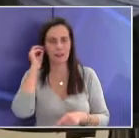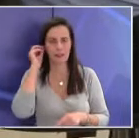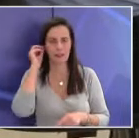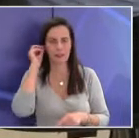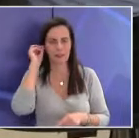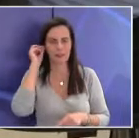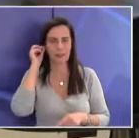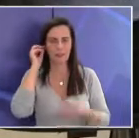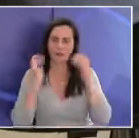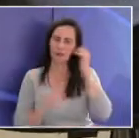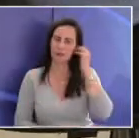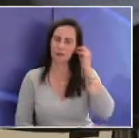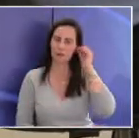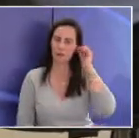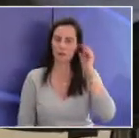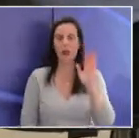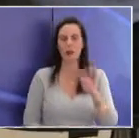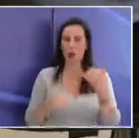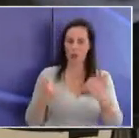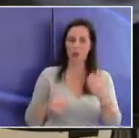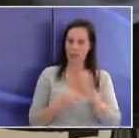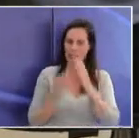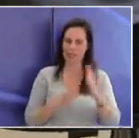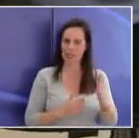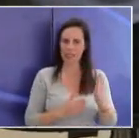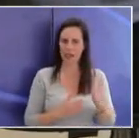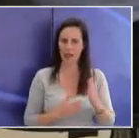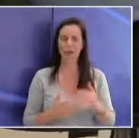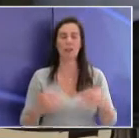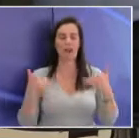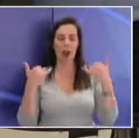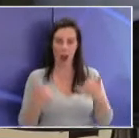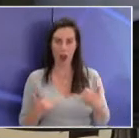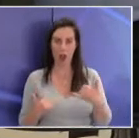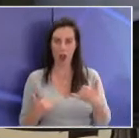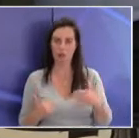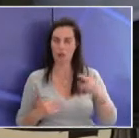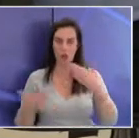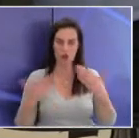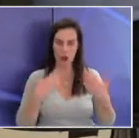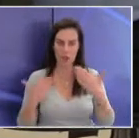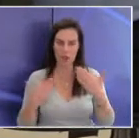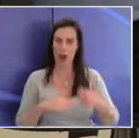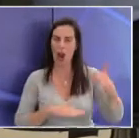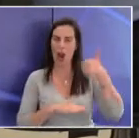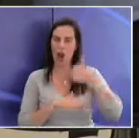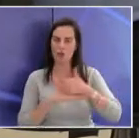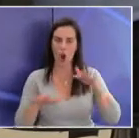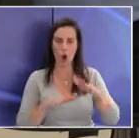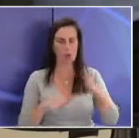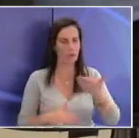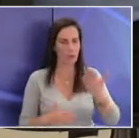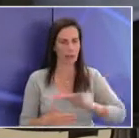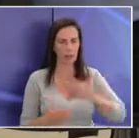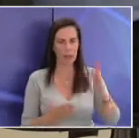הפלאפון. אוקיי. תודה. כן. אז רגע, בוא עכשיו נעשה סדר. מתכנסת ישיבת ראשי הקואליציה